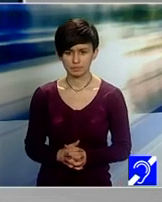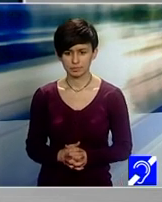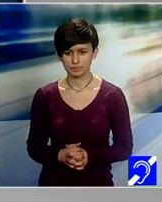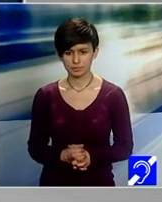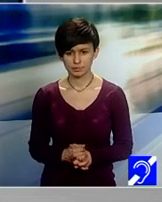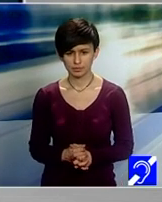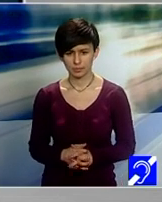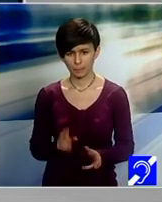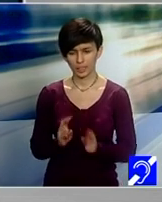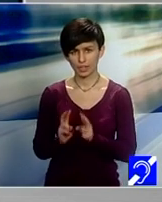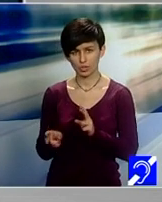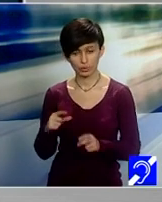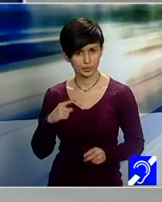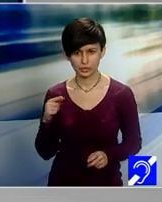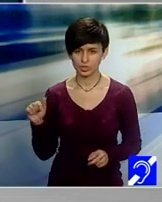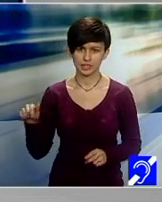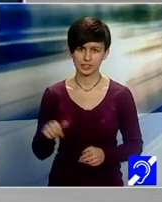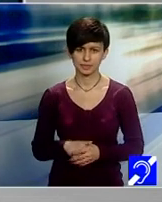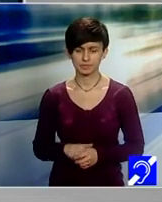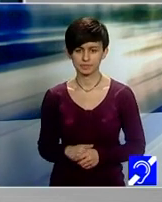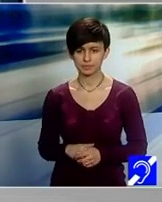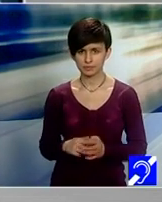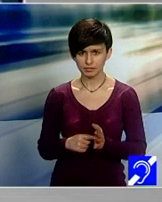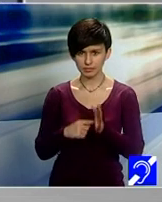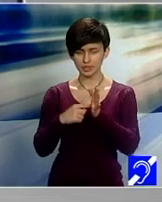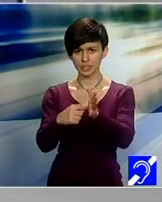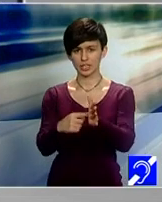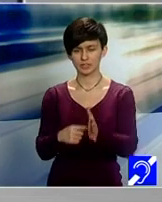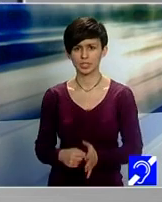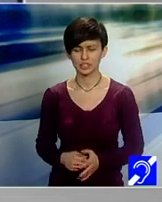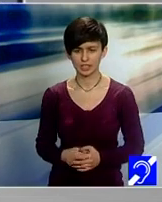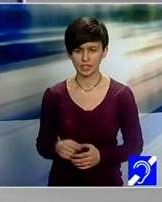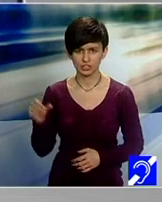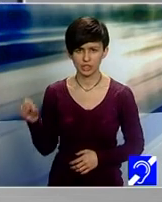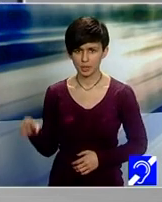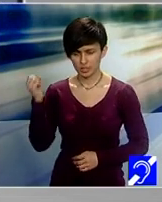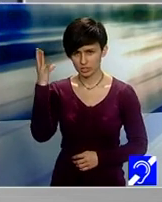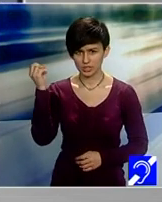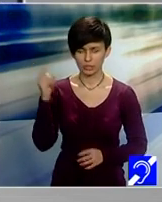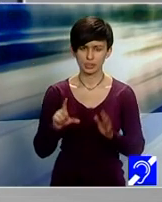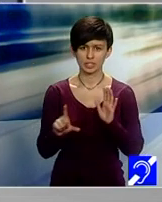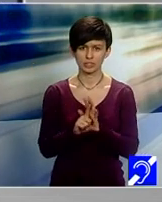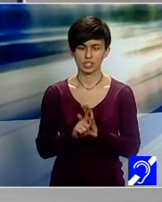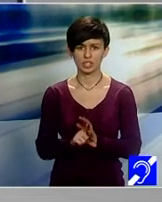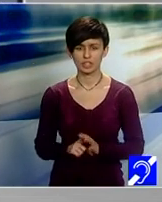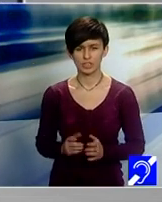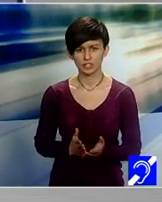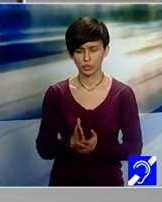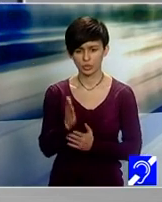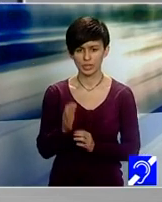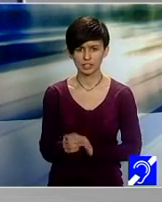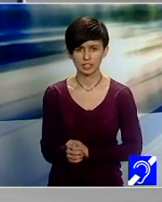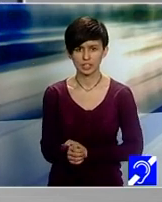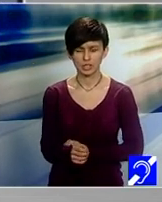sunteți? Deci le-ați prezentat și la Senat, bănuiesc. Da, legea urmează să meargă la Comisia Juridică